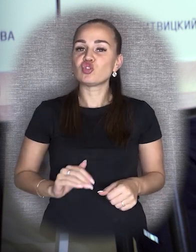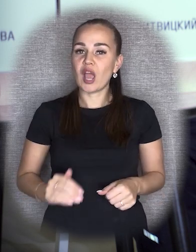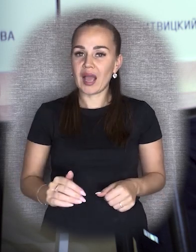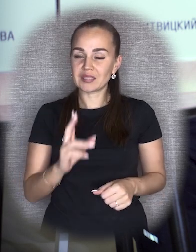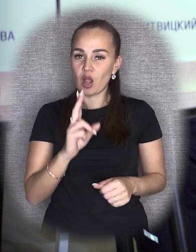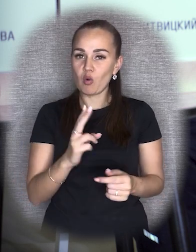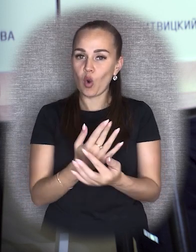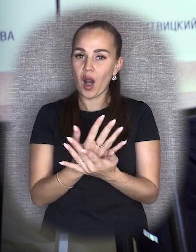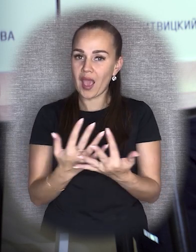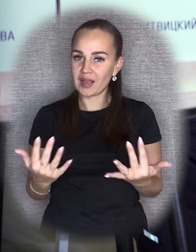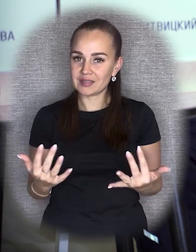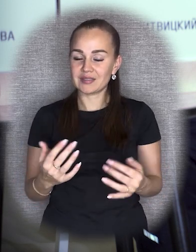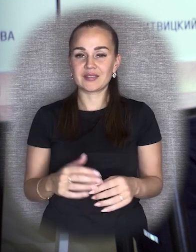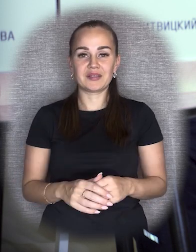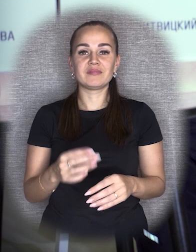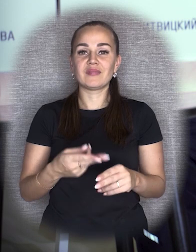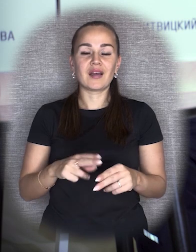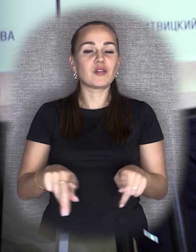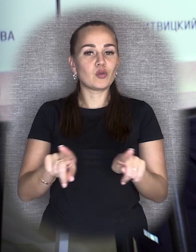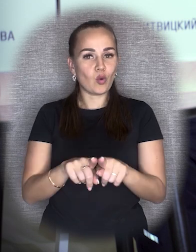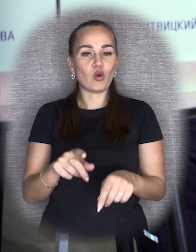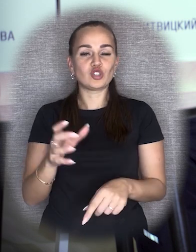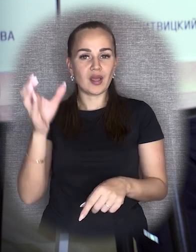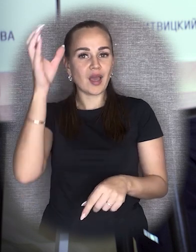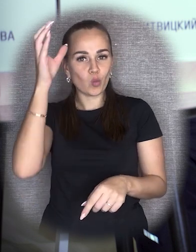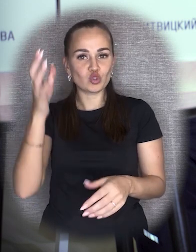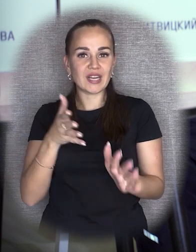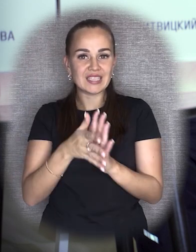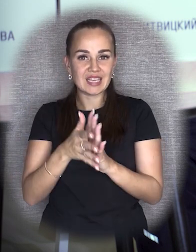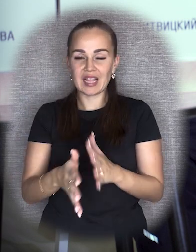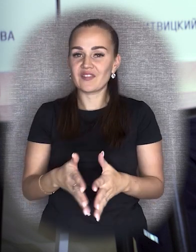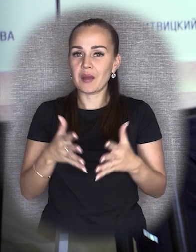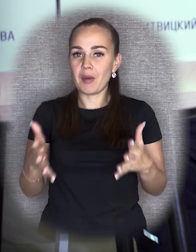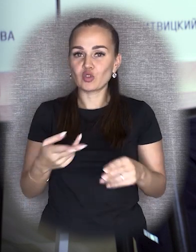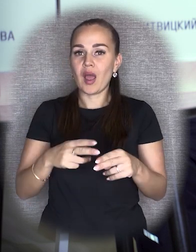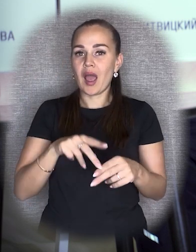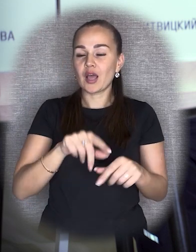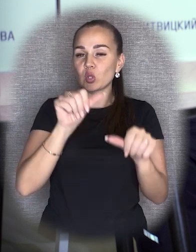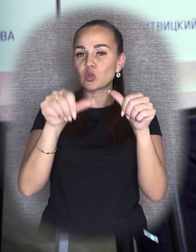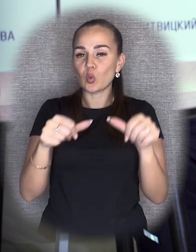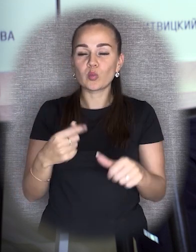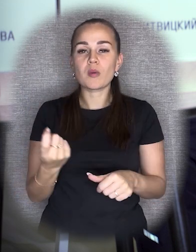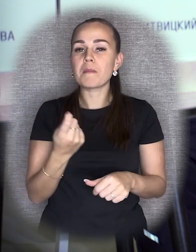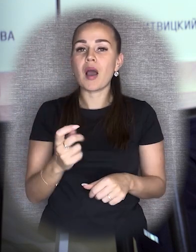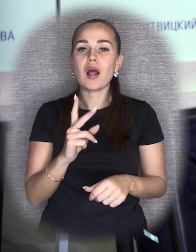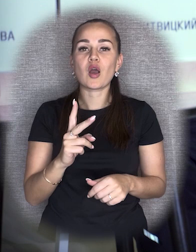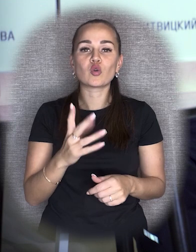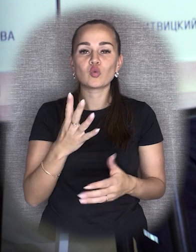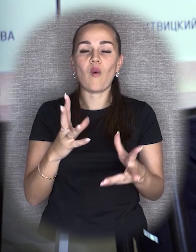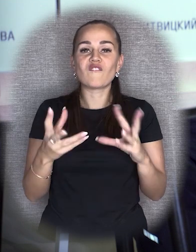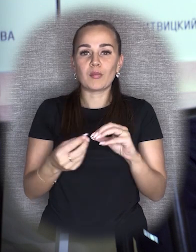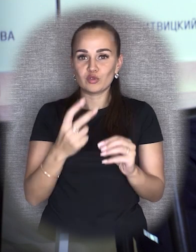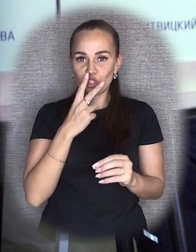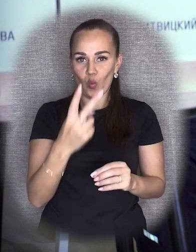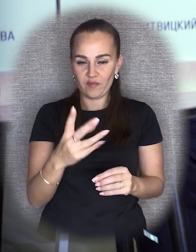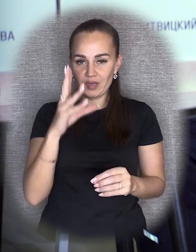себе тоже можно назвать научным исследованием, потому что это та скульптура, которую мало кто вообще когда-либо имеет возможность увидеть,